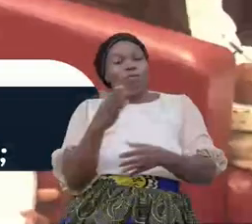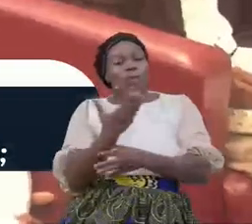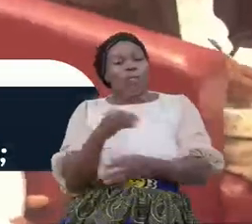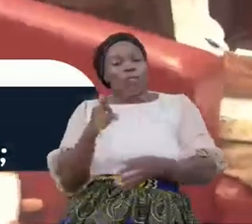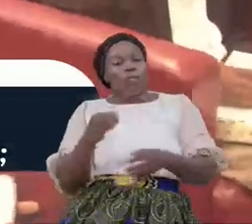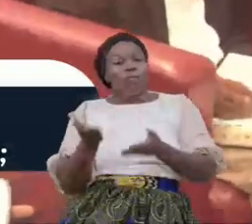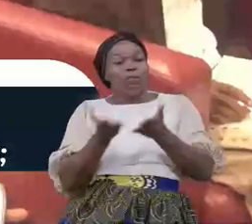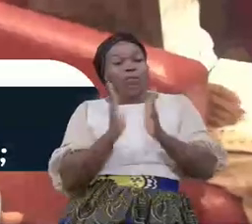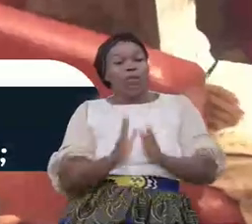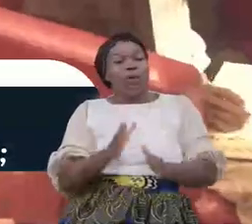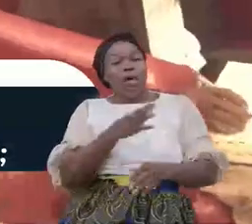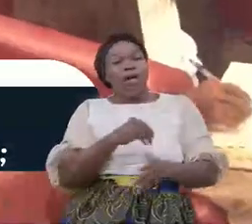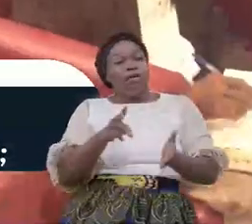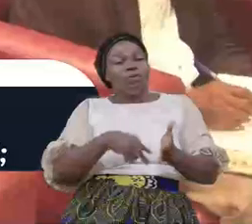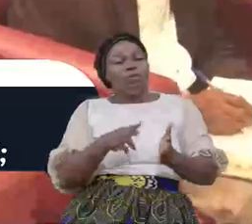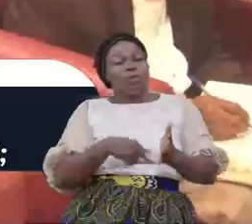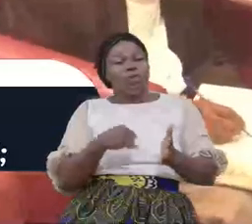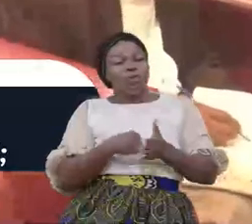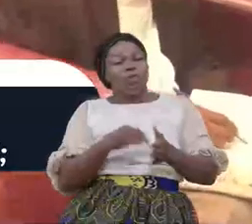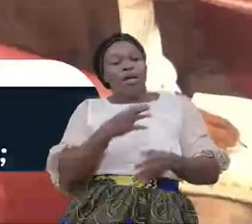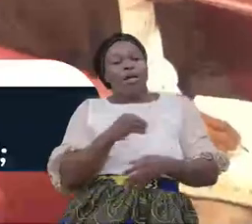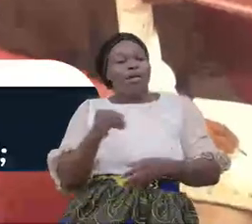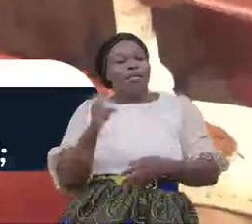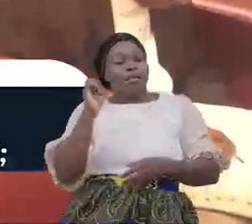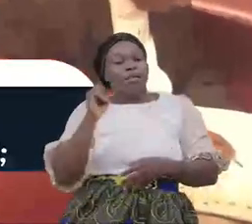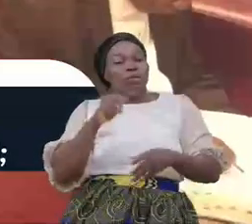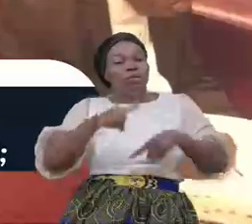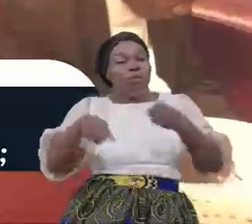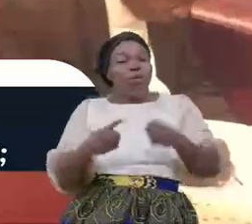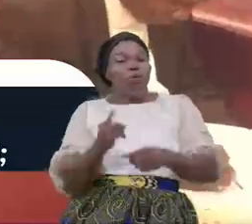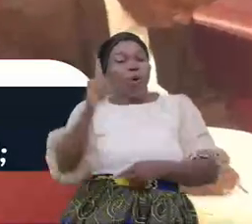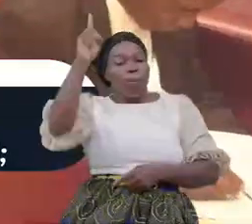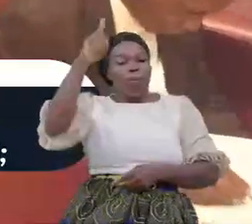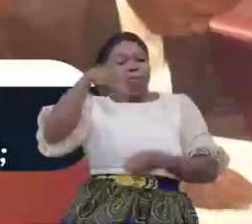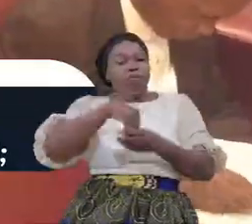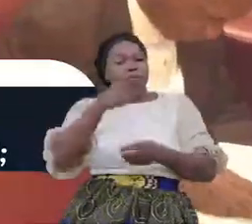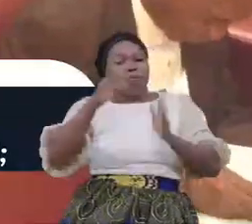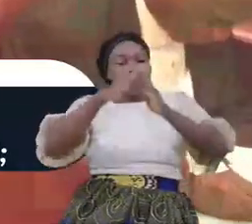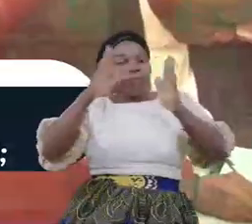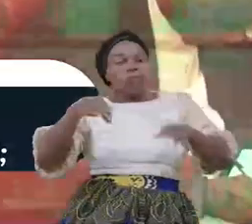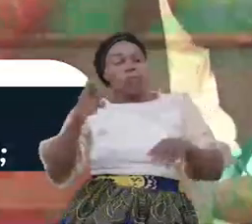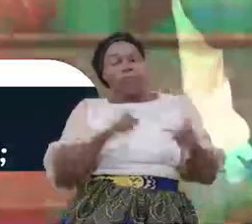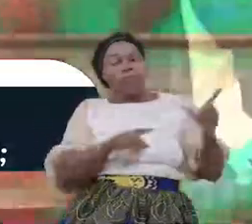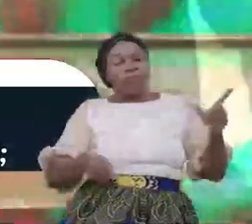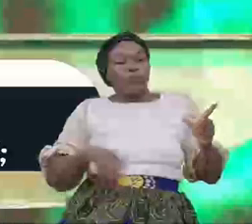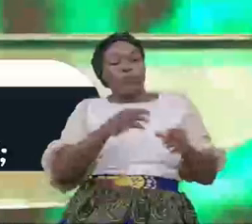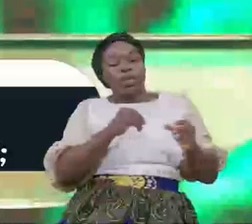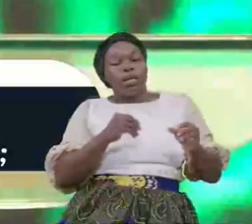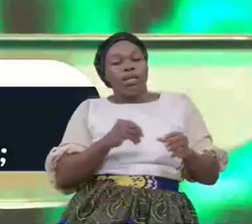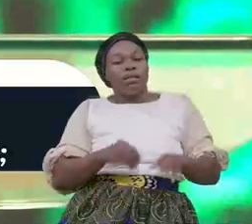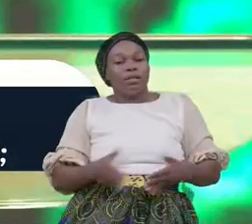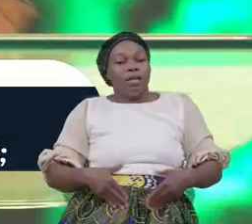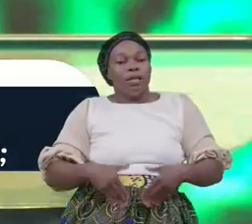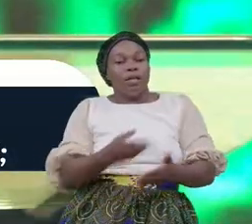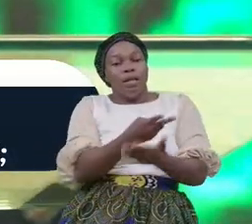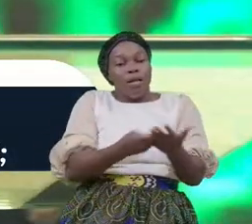des messagers et la lut. Puis il monta à la maison de l'Éternel et